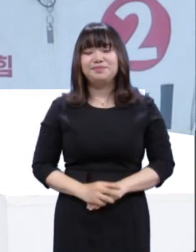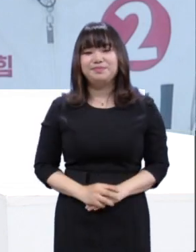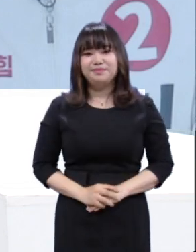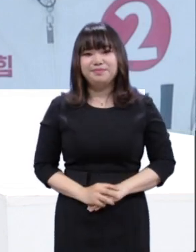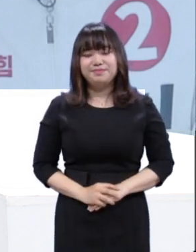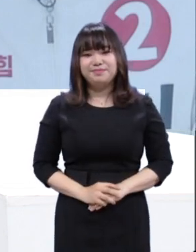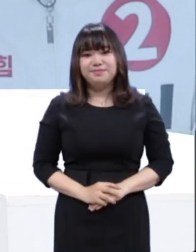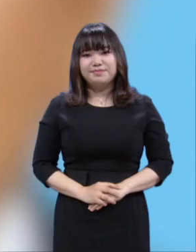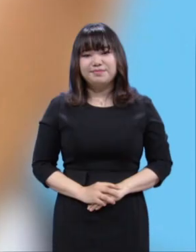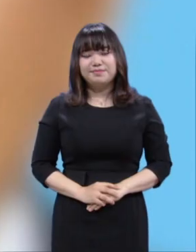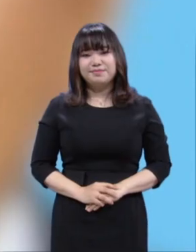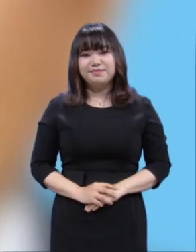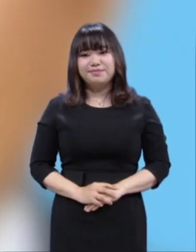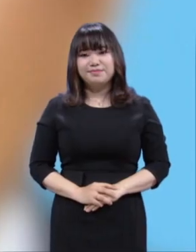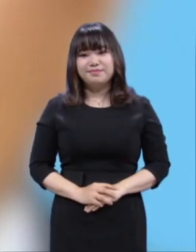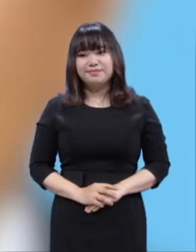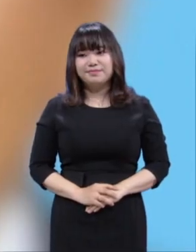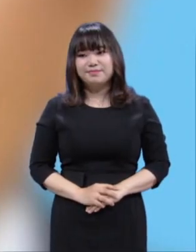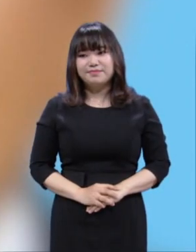정리했습니다.